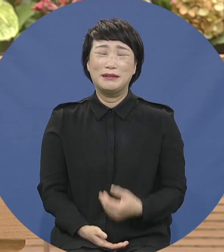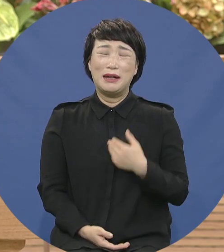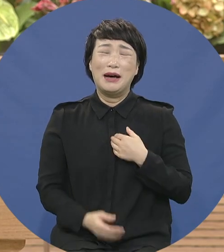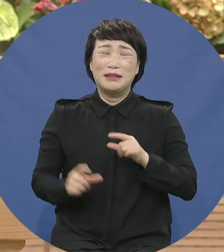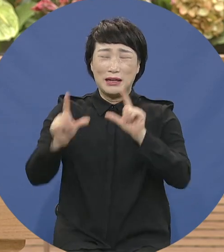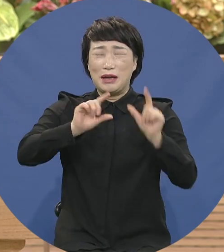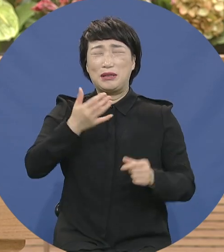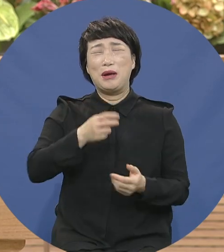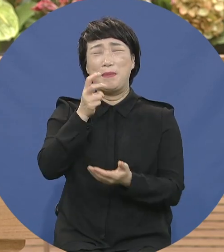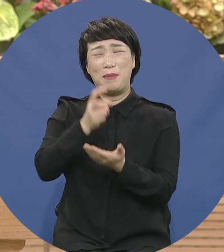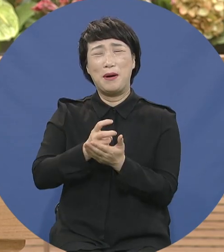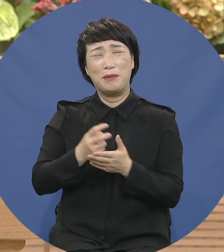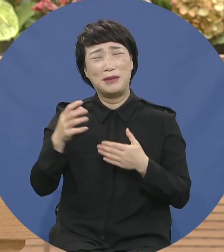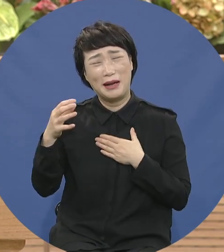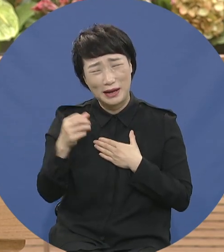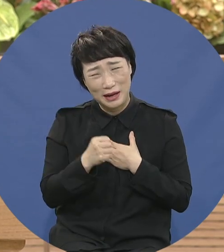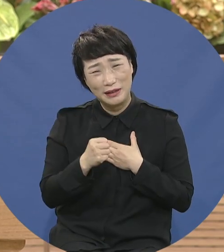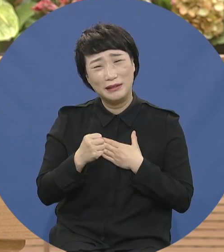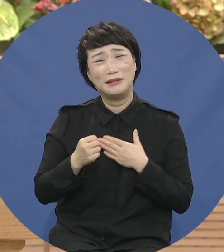살게 된 법.